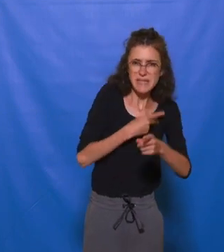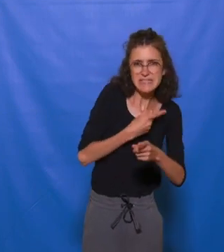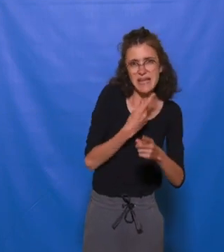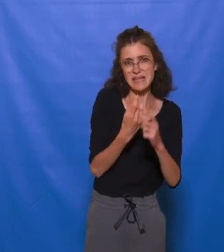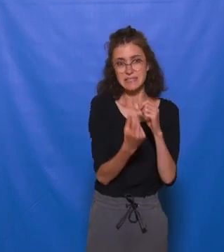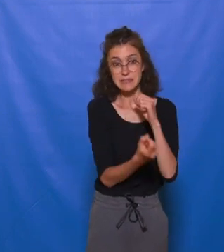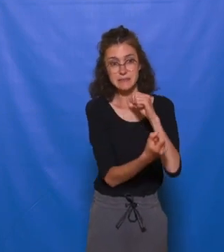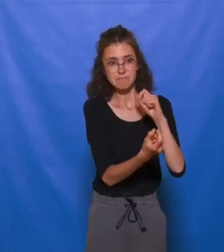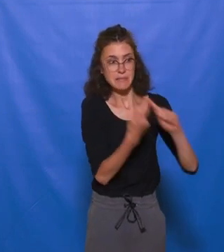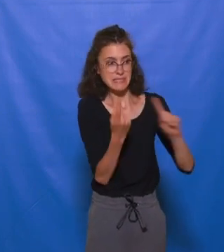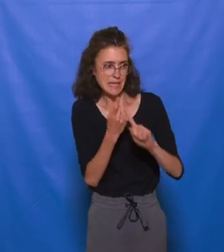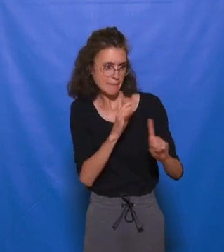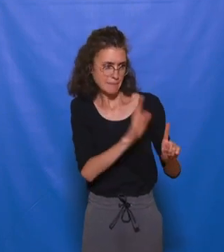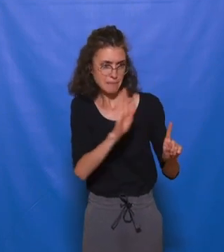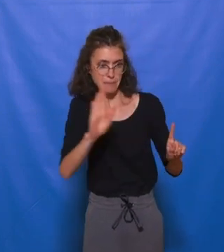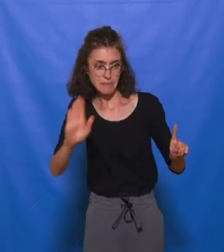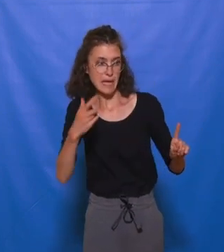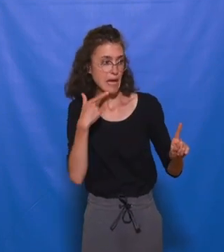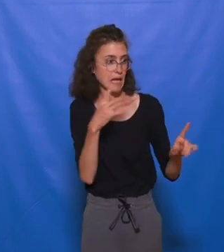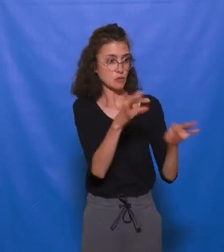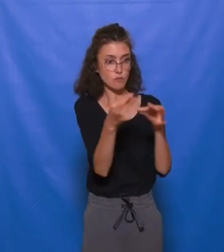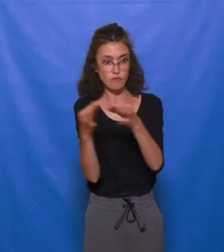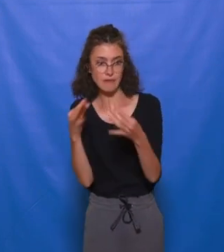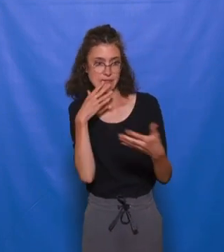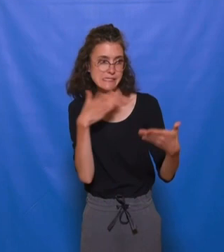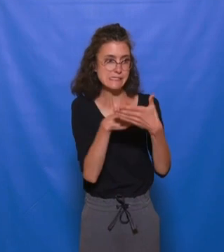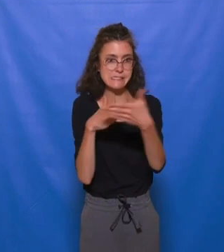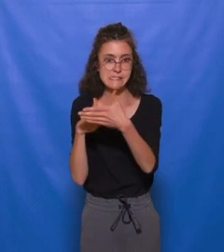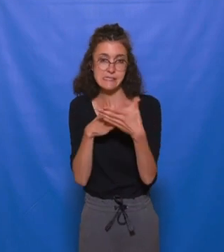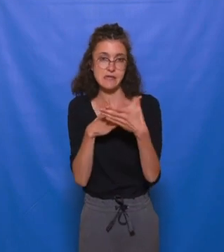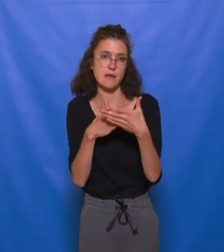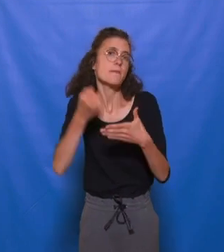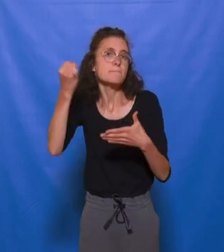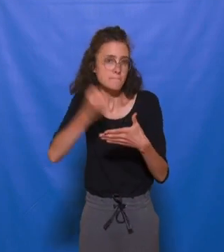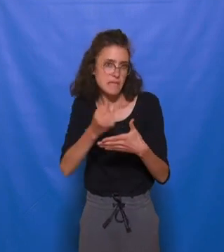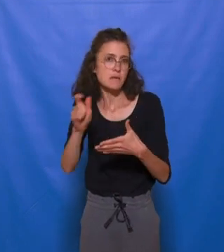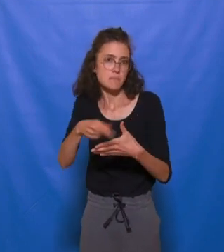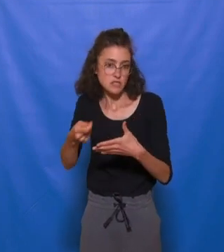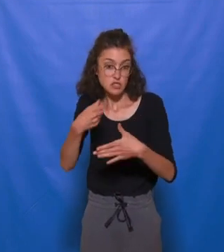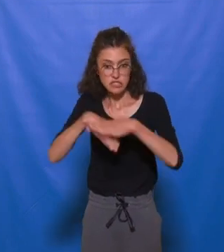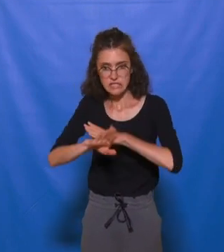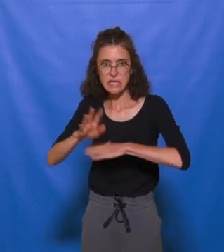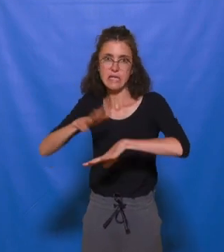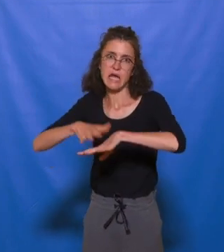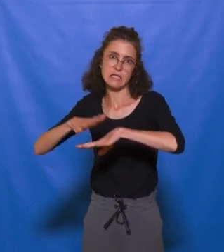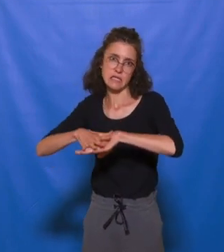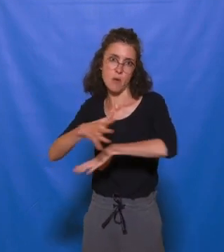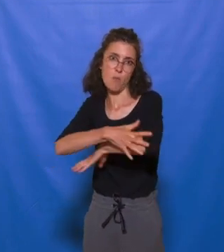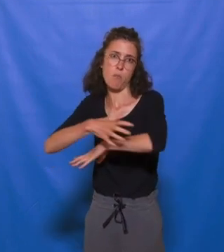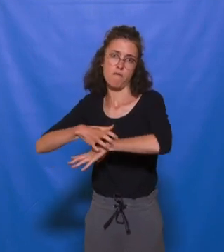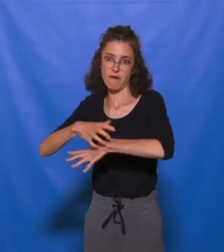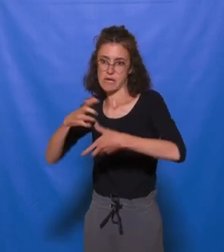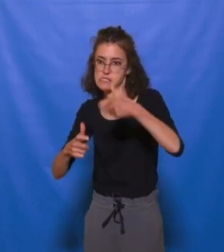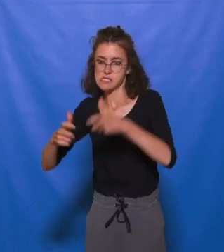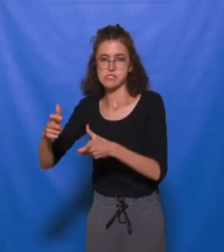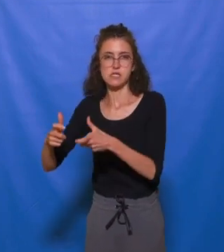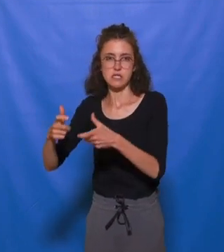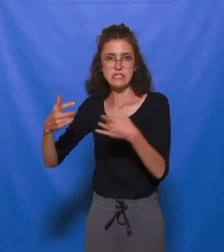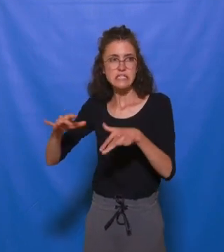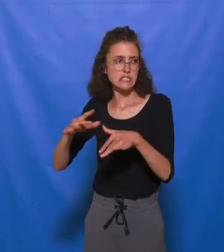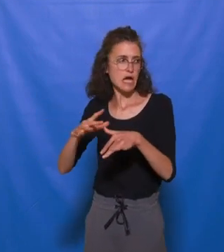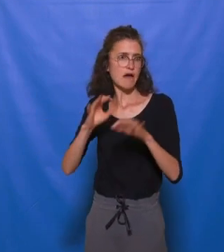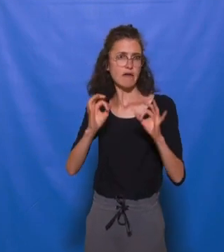C'est particulièrement vrai, et encore plus vrai, dans les quartiers populaires, qui souffrent déjà de l'éloignement des services